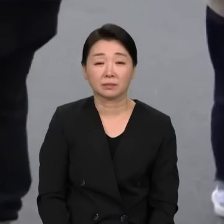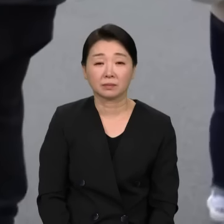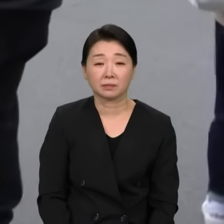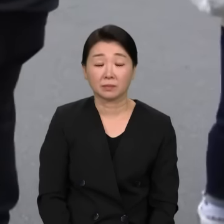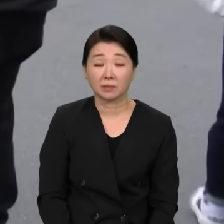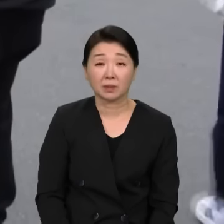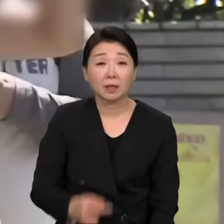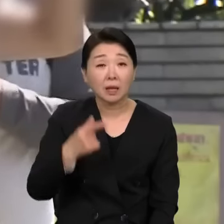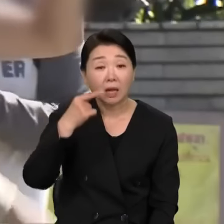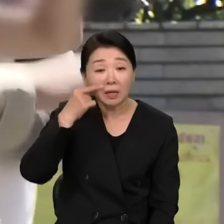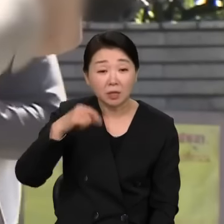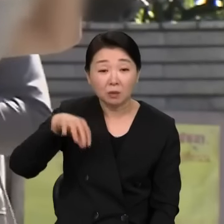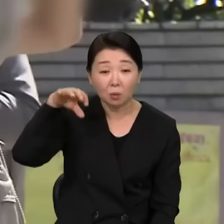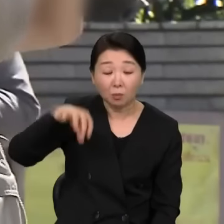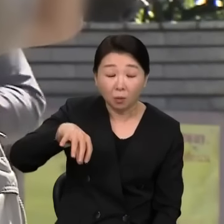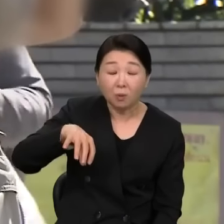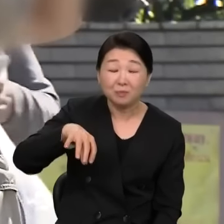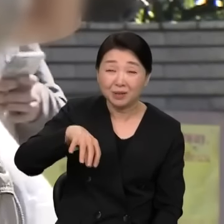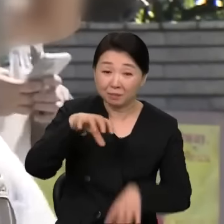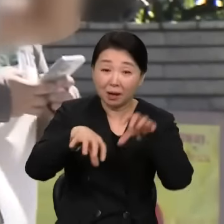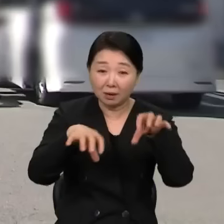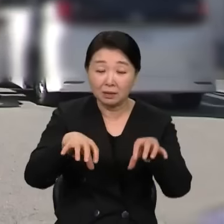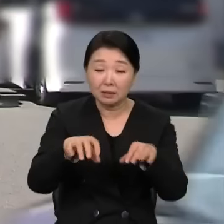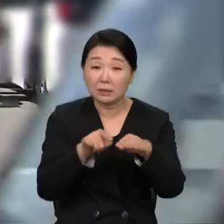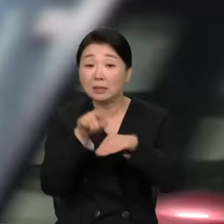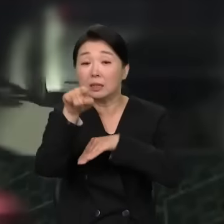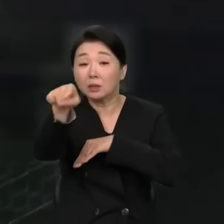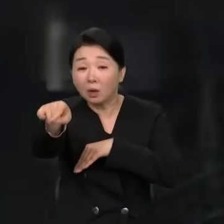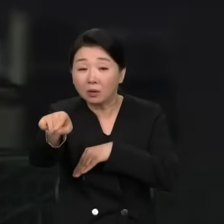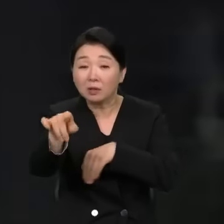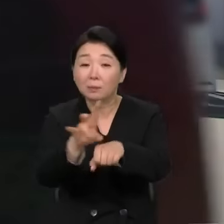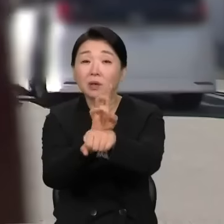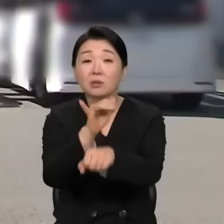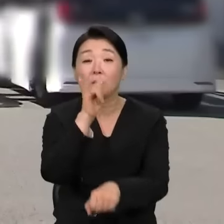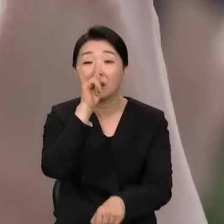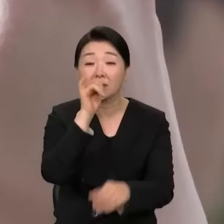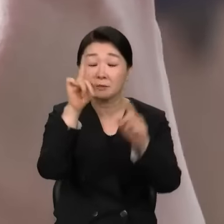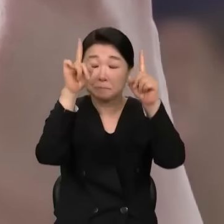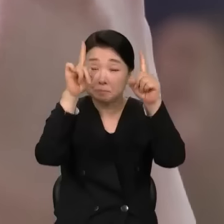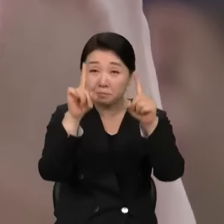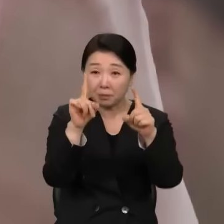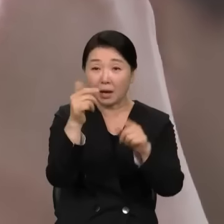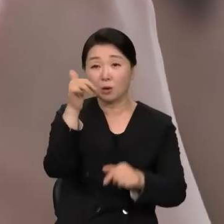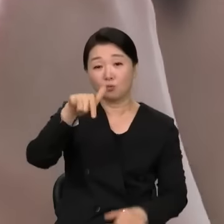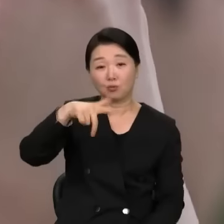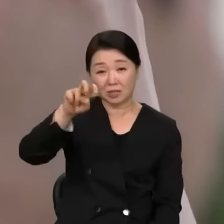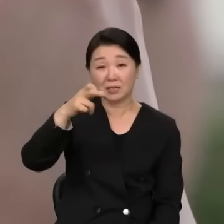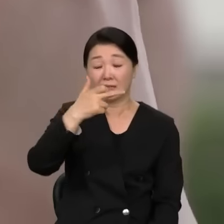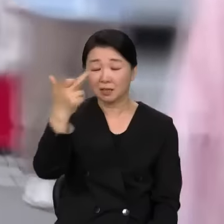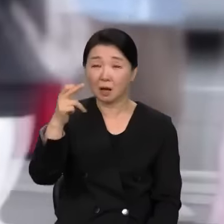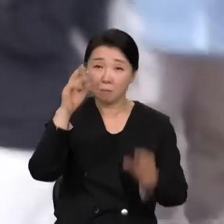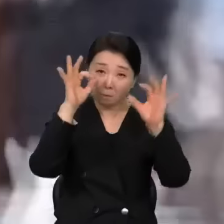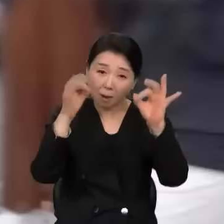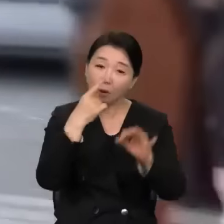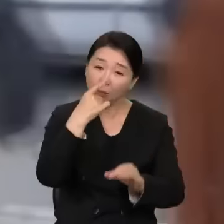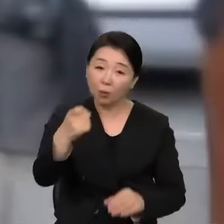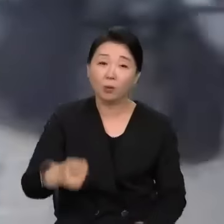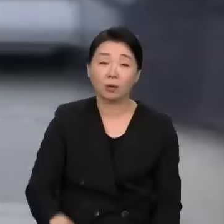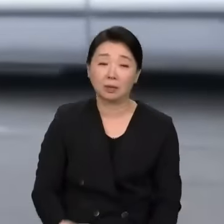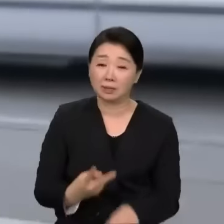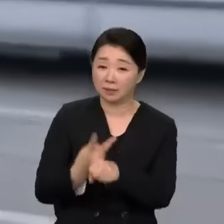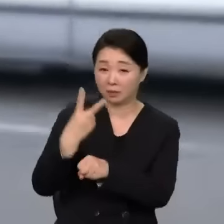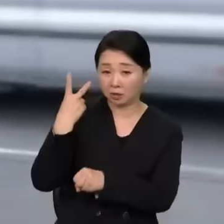일본 야마나시현 가와구치코 마을. 길 건너편에서 편의점을 끼고 찍는 후지산의 절경이 일품입니다. 2년